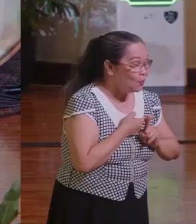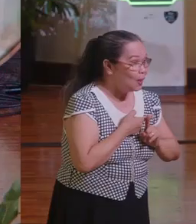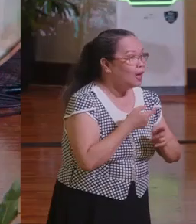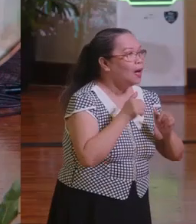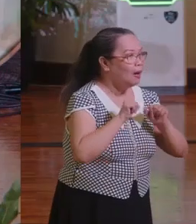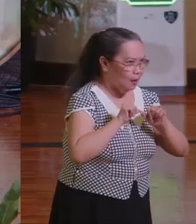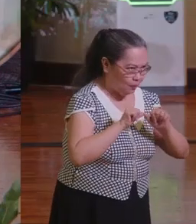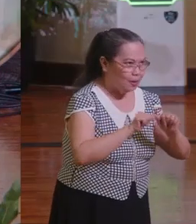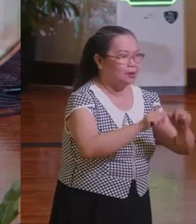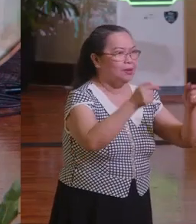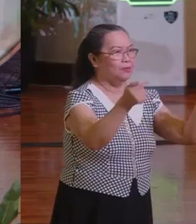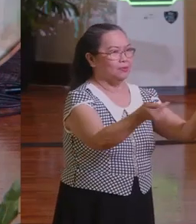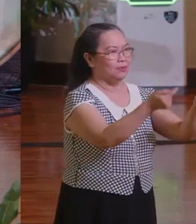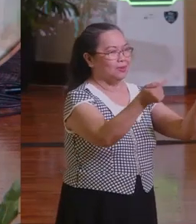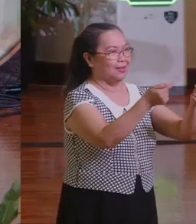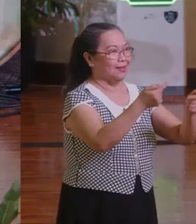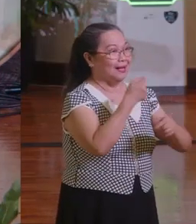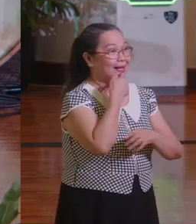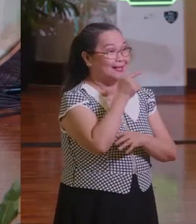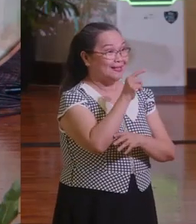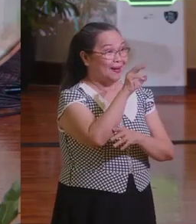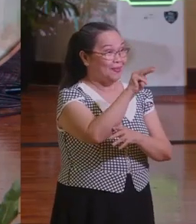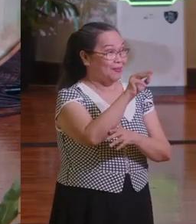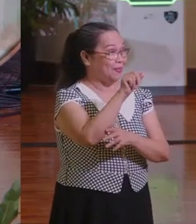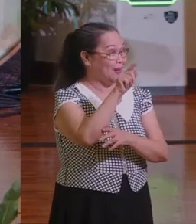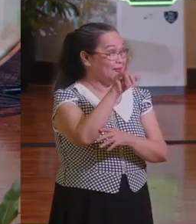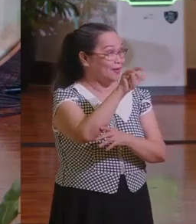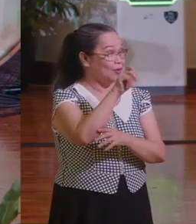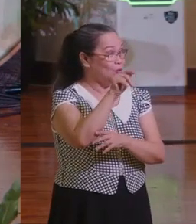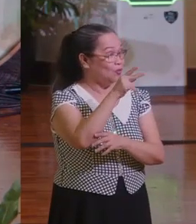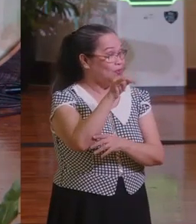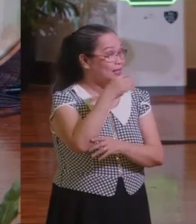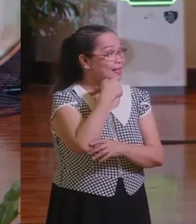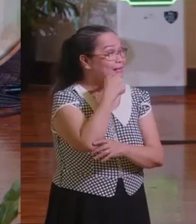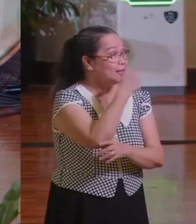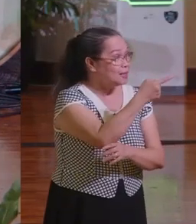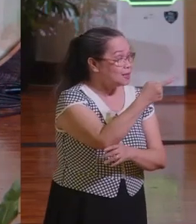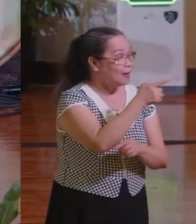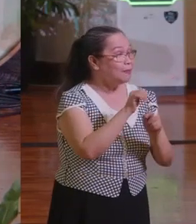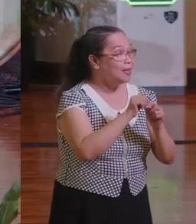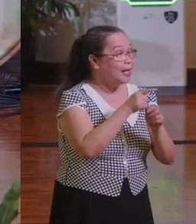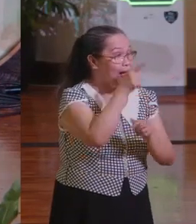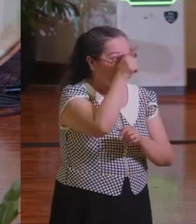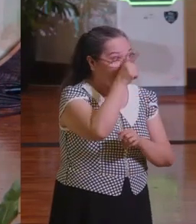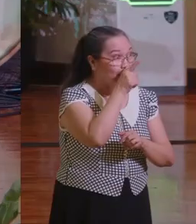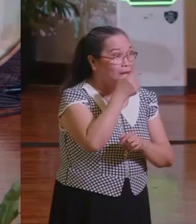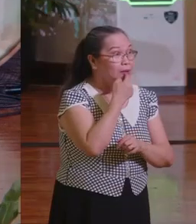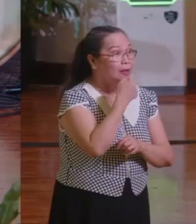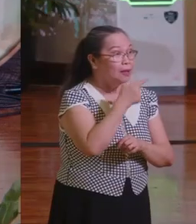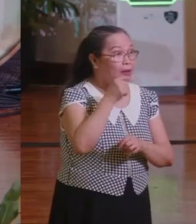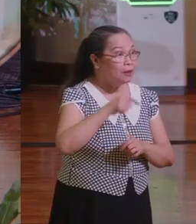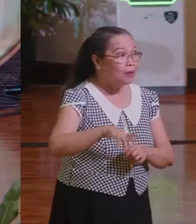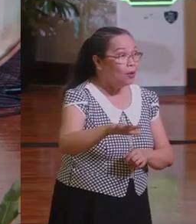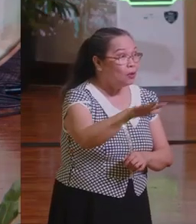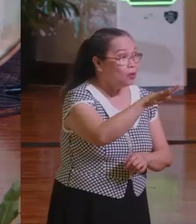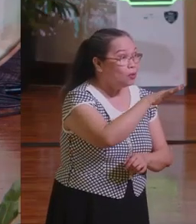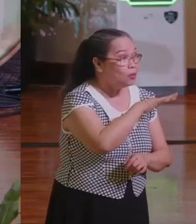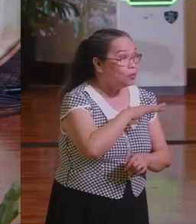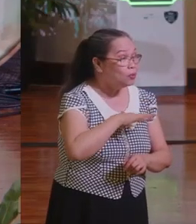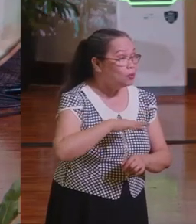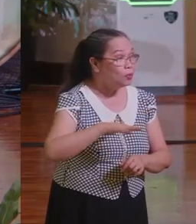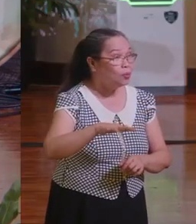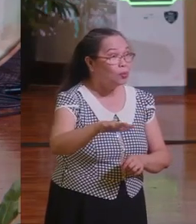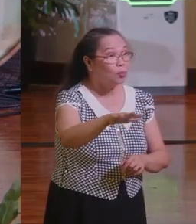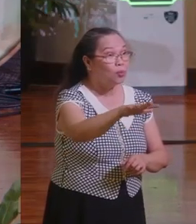rin. Ang wika nga ni Martin Luther sa isa sa kanyang mga sinulat, sa Latin language, ang sabi niya, we are simul